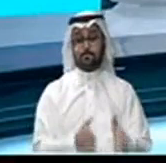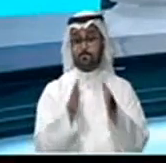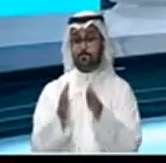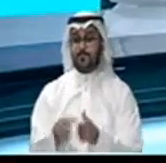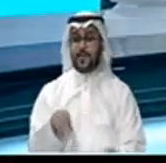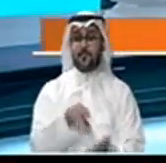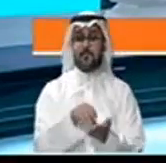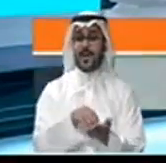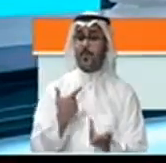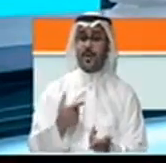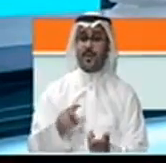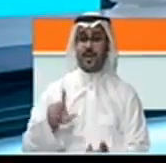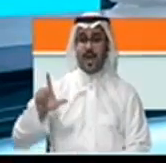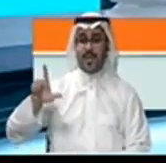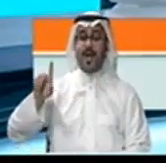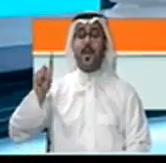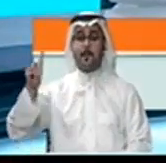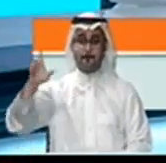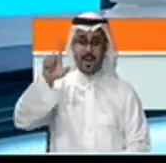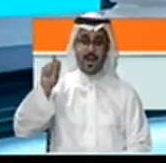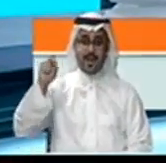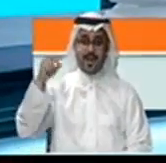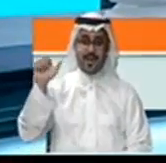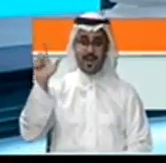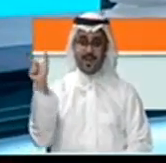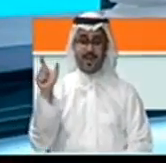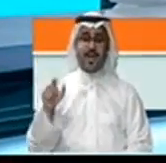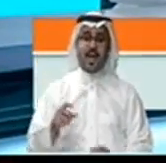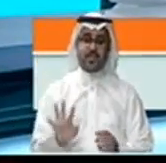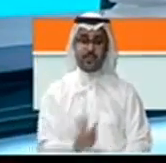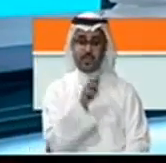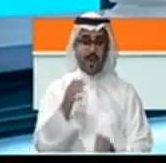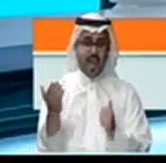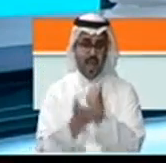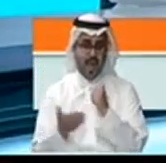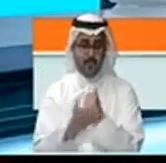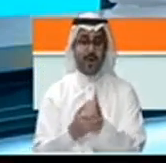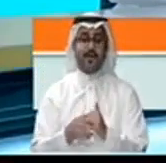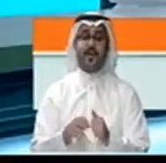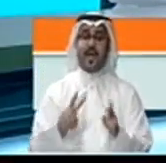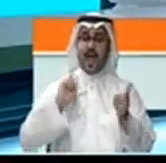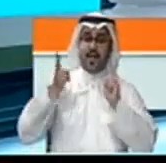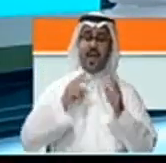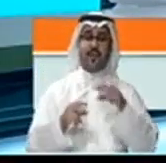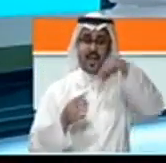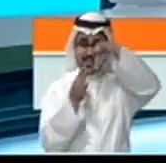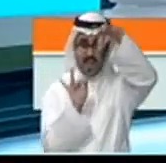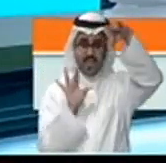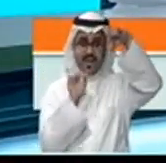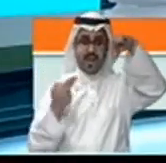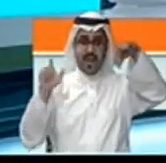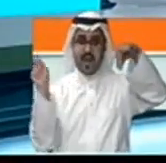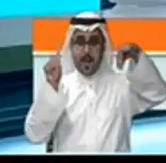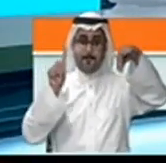في محافظة بلقرن شمال مدينة أبها أقيم مهرجان العنب التاسع بمشاركة 15